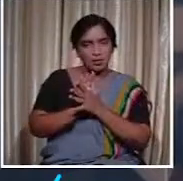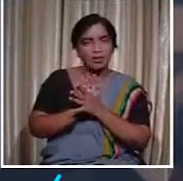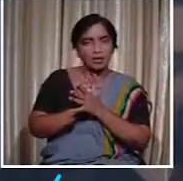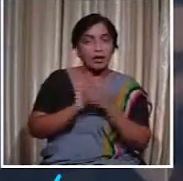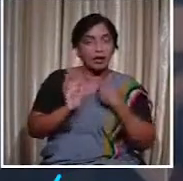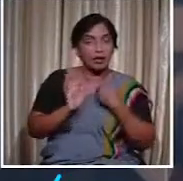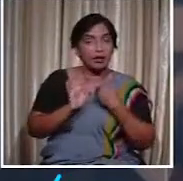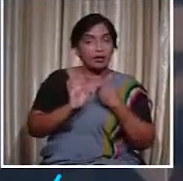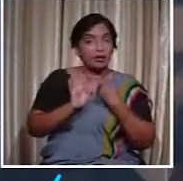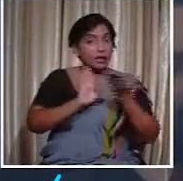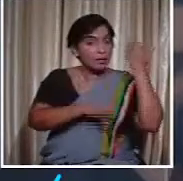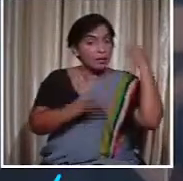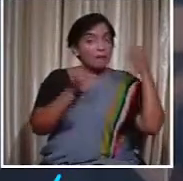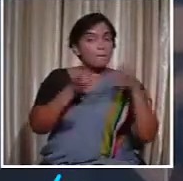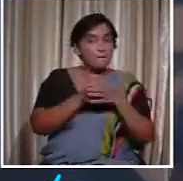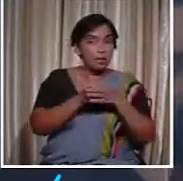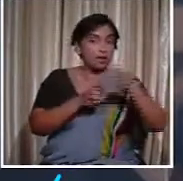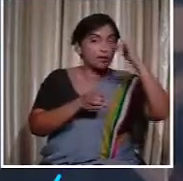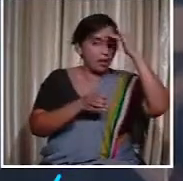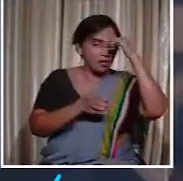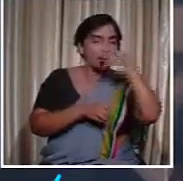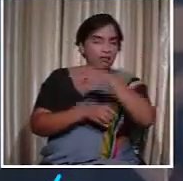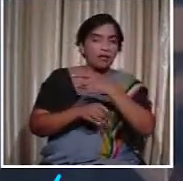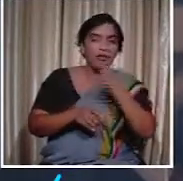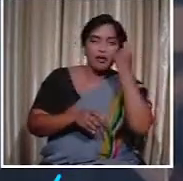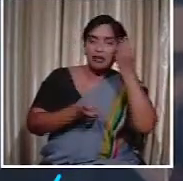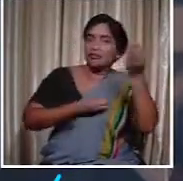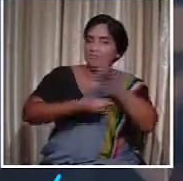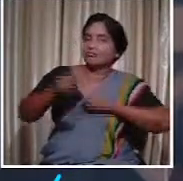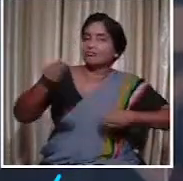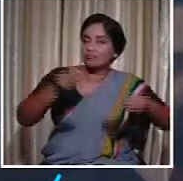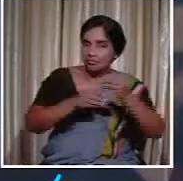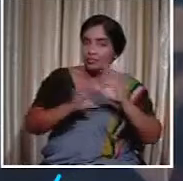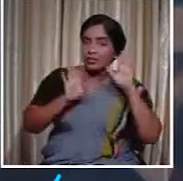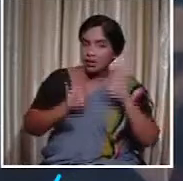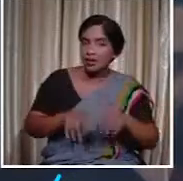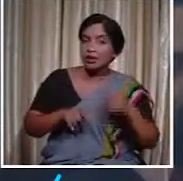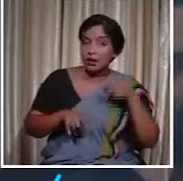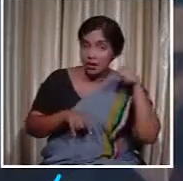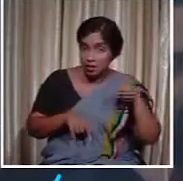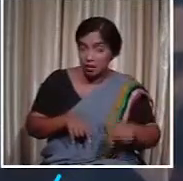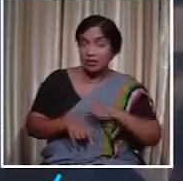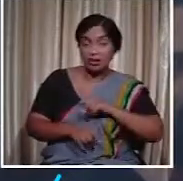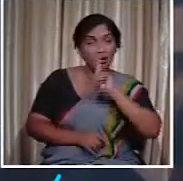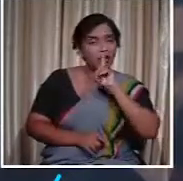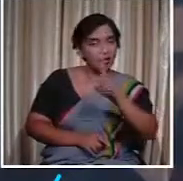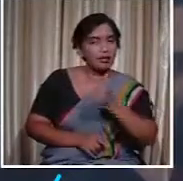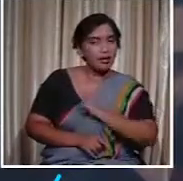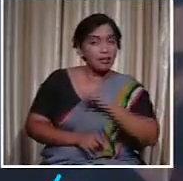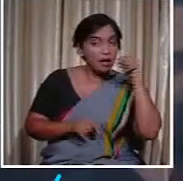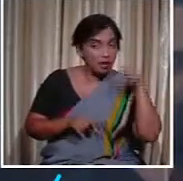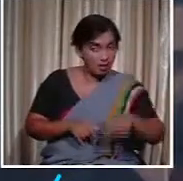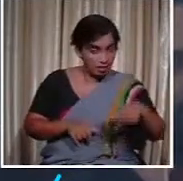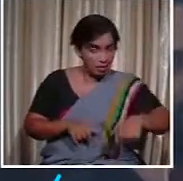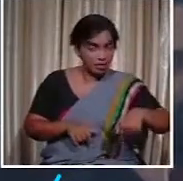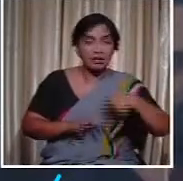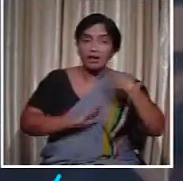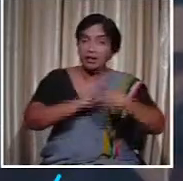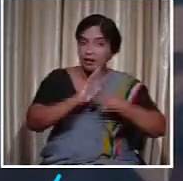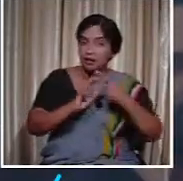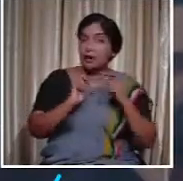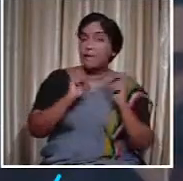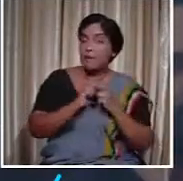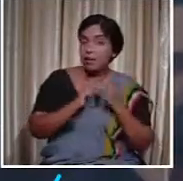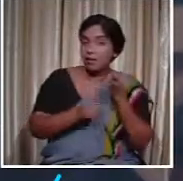අපේ හිටපු පක්ෂයේ නායකයා විදිහට අදහස් හුමාරු කරගෙන තියෙනවා. ඒ අනුව මම අදහන්න කැමතියි මේ අද මේ රට පත්වලා